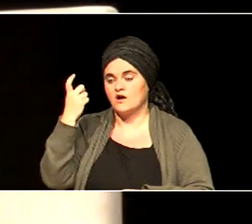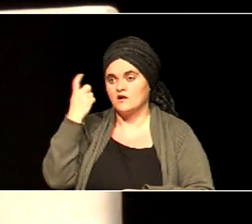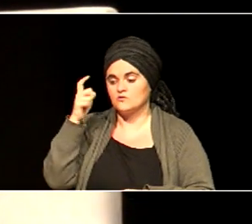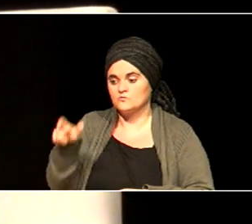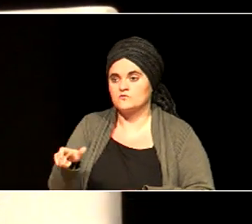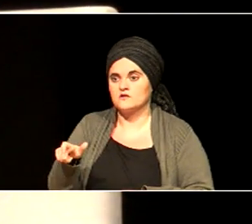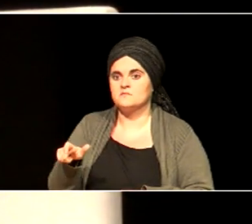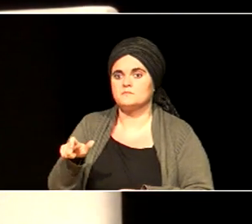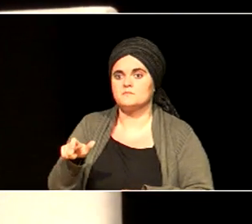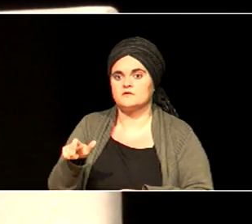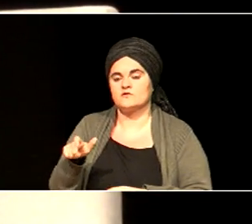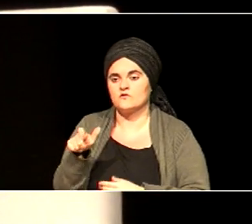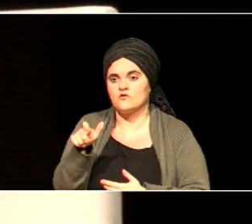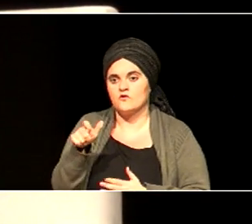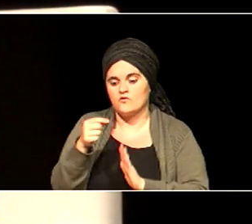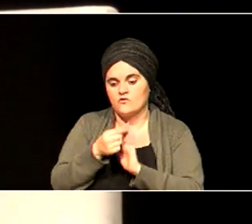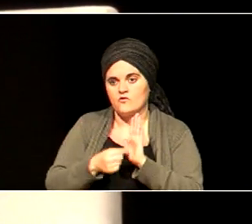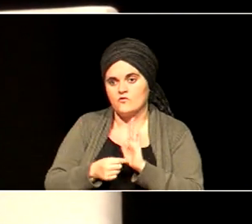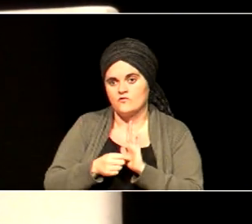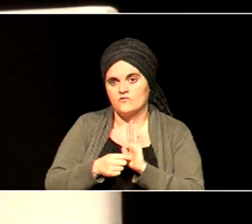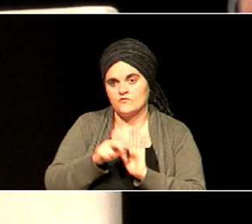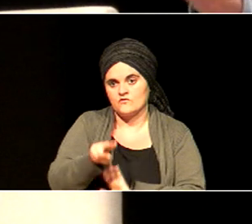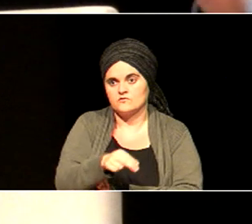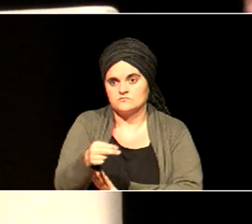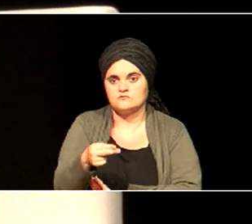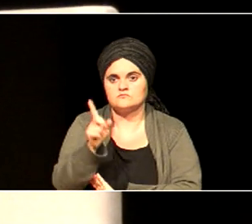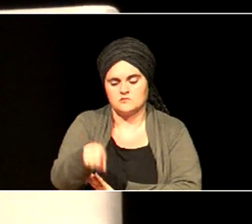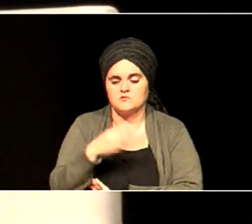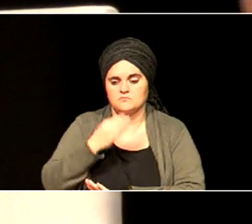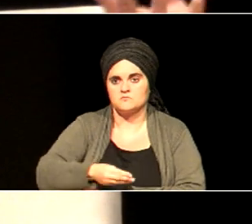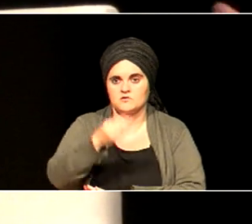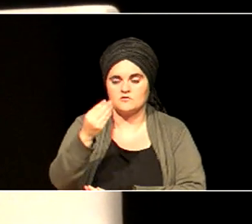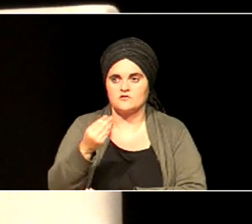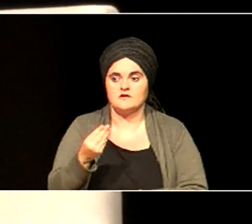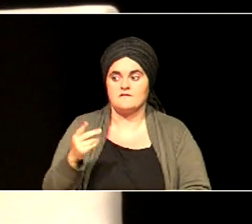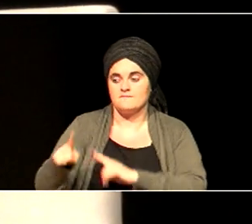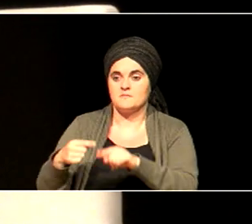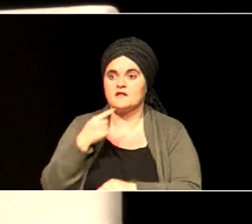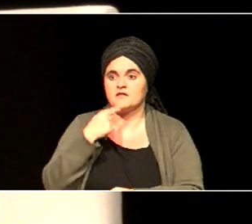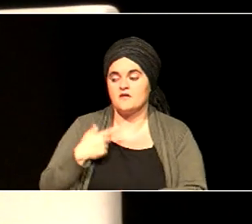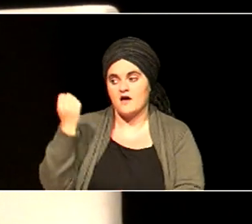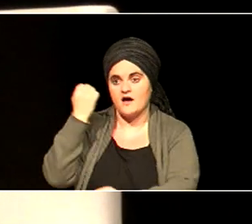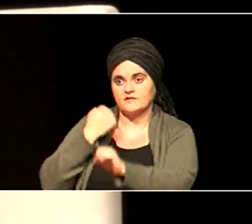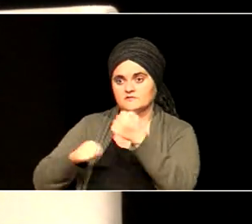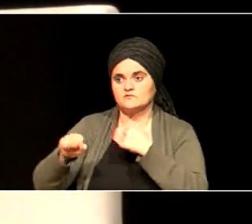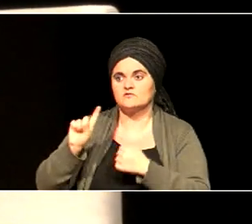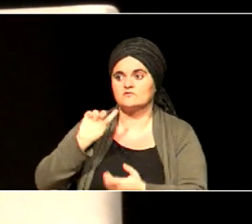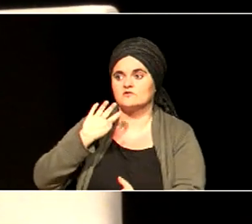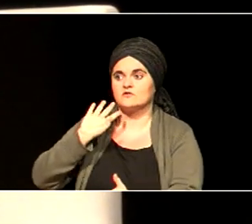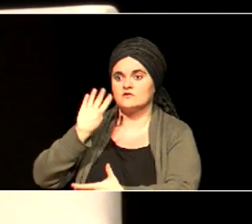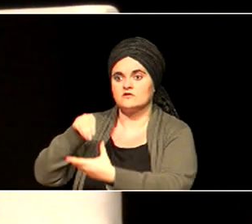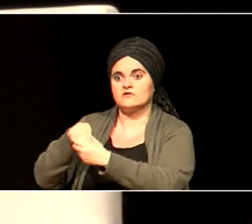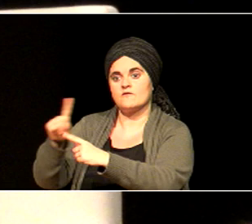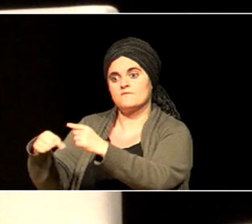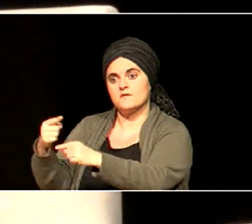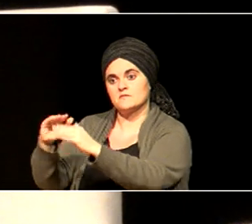emaitza akademikoetan, eta familiak esaten digute ere, etxean ere jarrerak asko hobetu direla, eta portaera